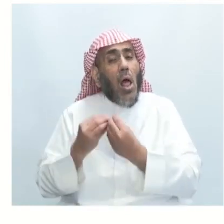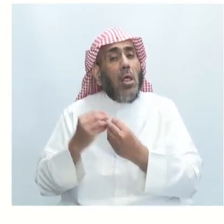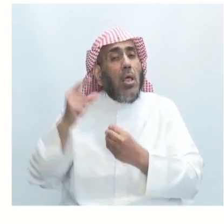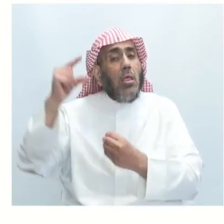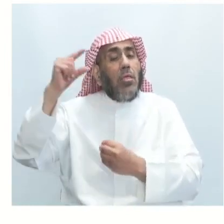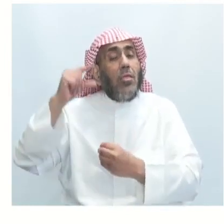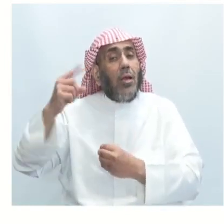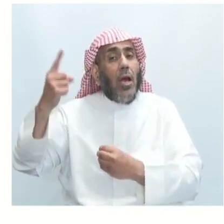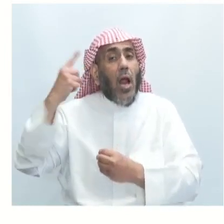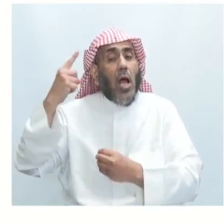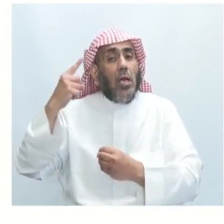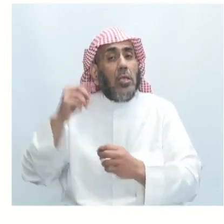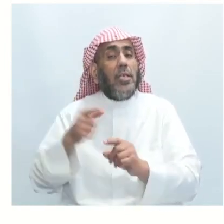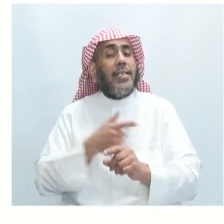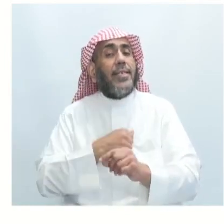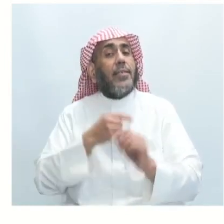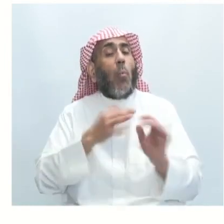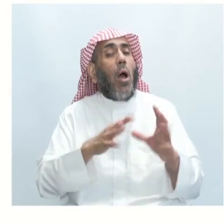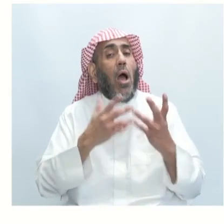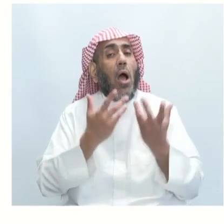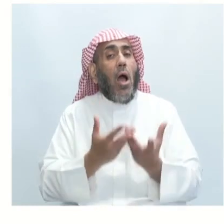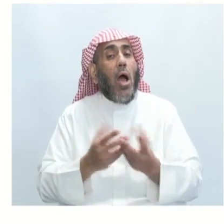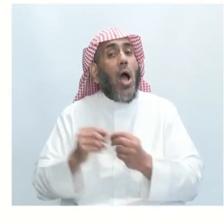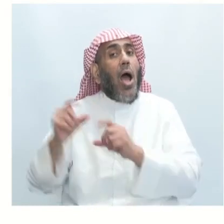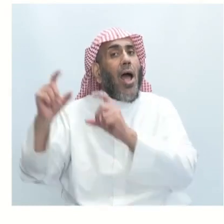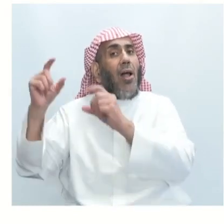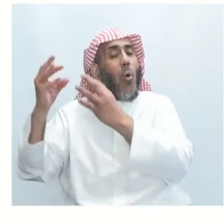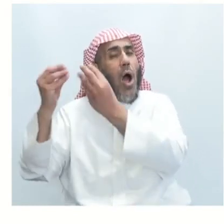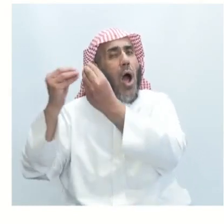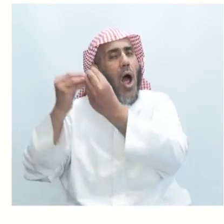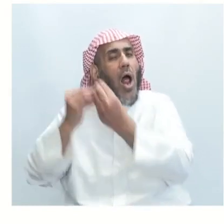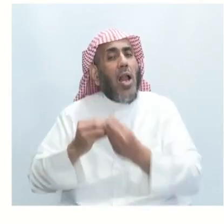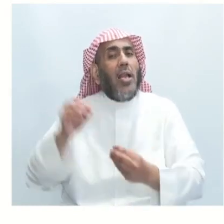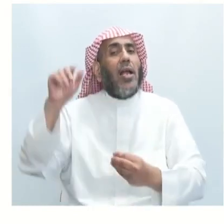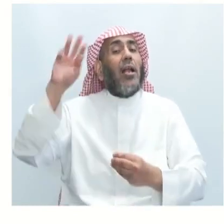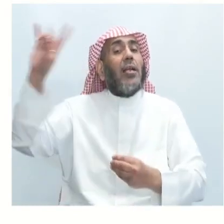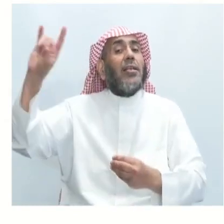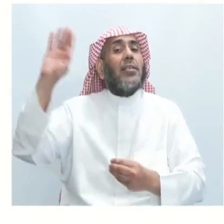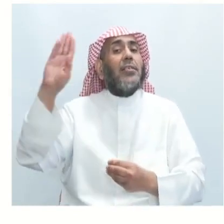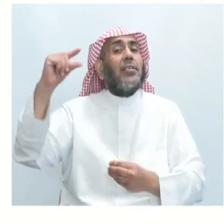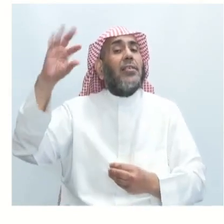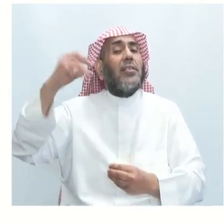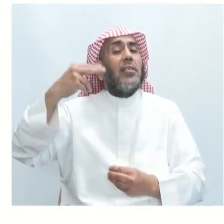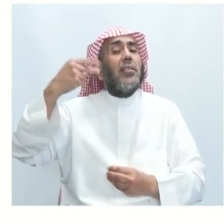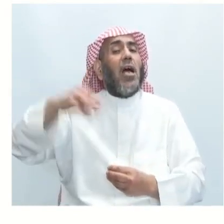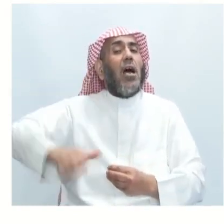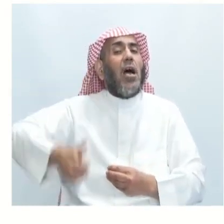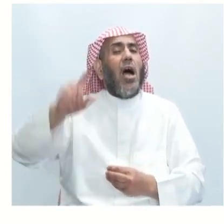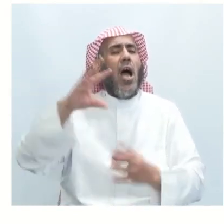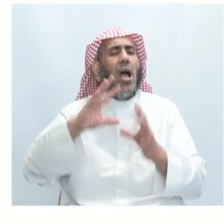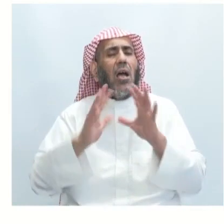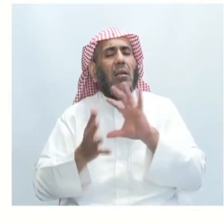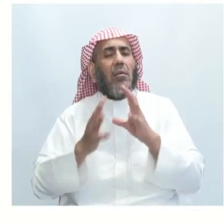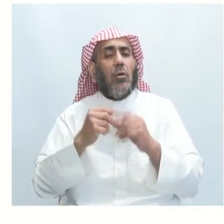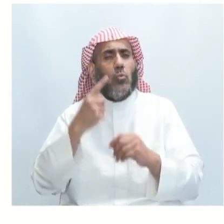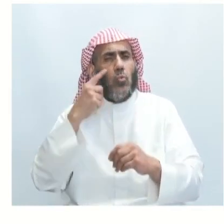الذكريات ما يطلق عليها الاستدعاء ما يطلق عليها الاستدعاء احيانا ابنائي وبنات الطلاب